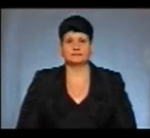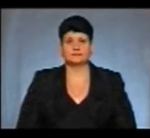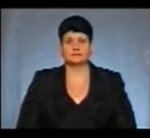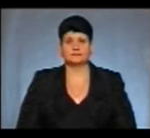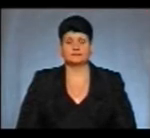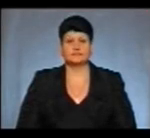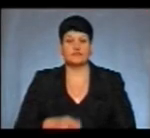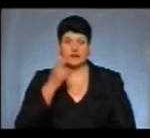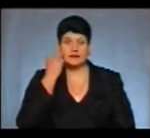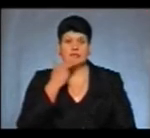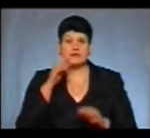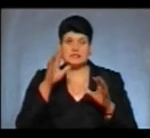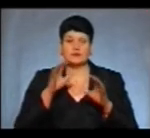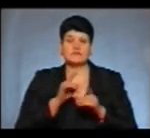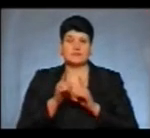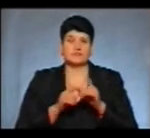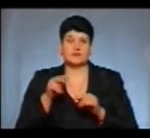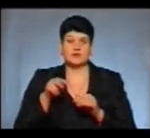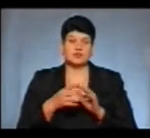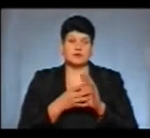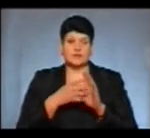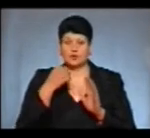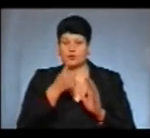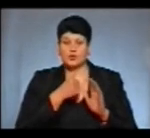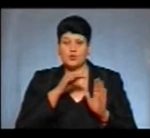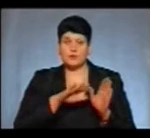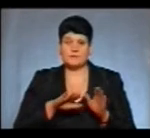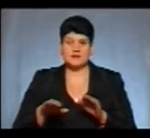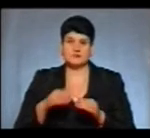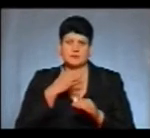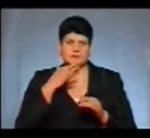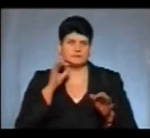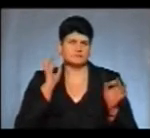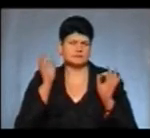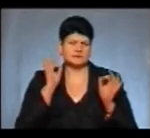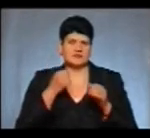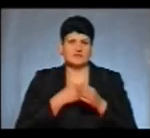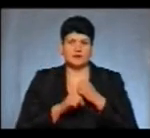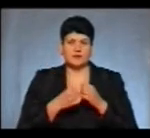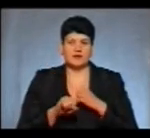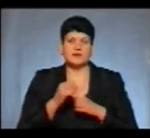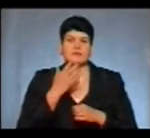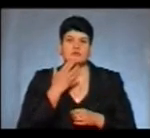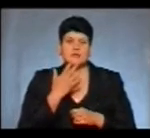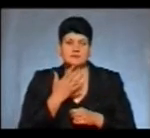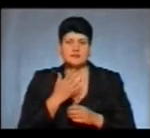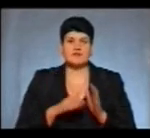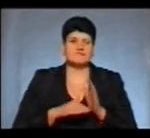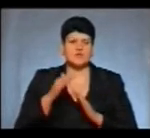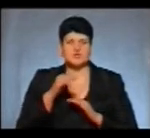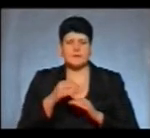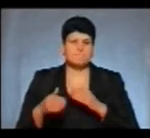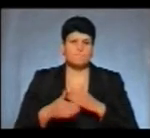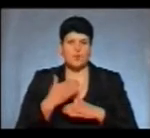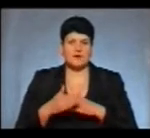У Італії законодавство змінилося з 2009 року після низки гучних зґвалтувань іноземцями. Найвище покарання